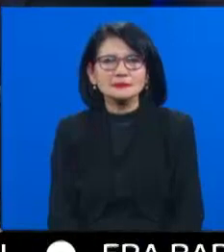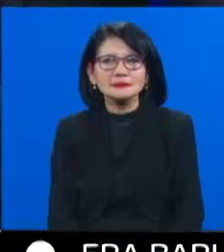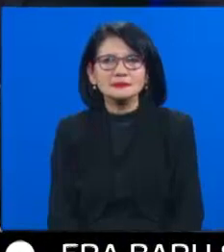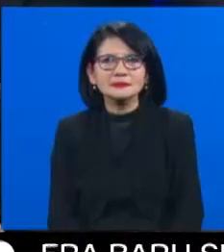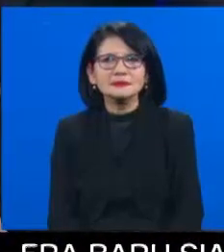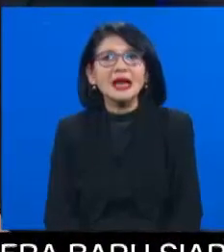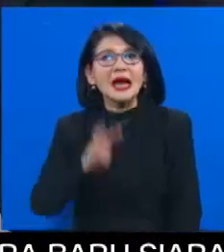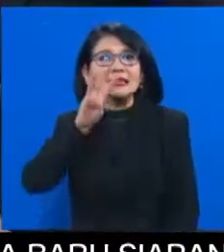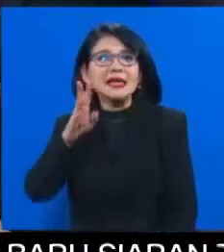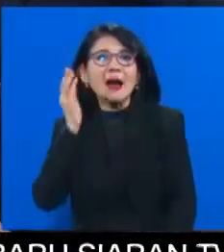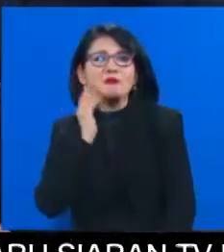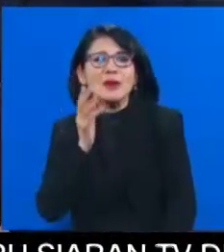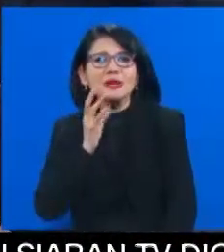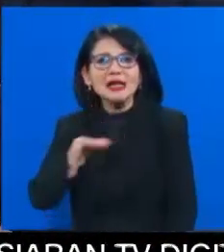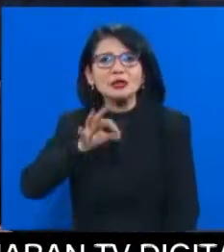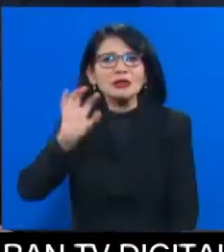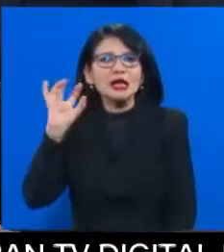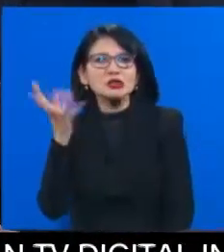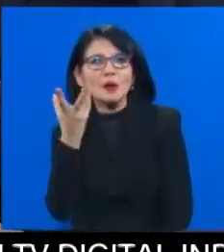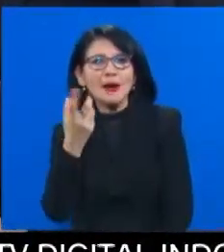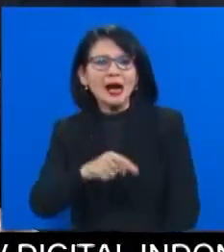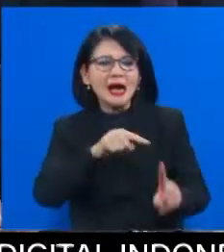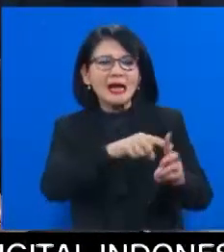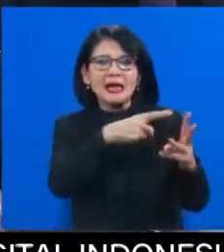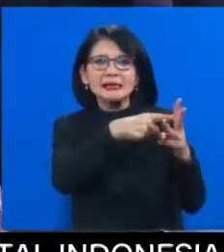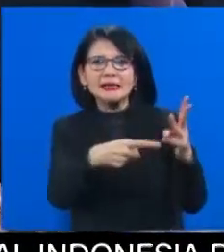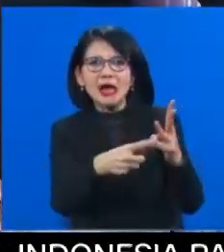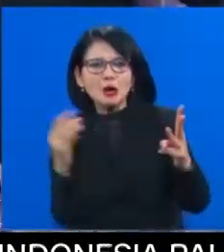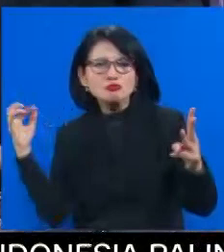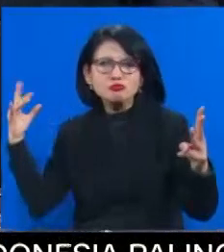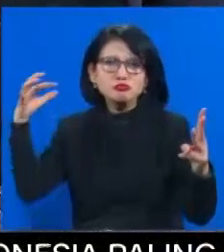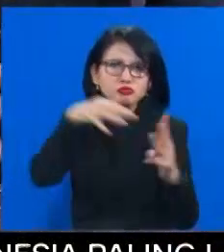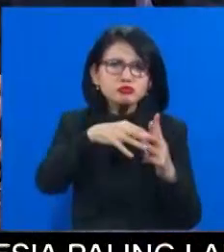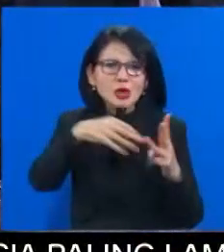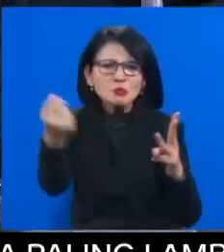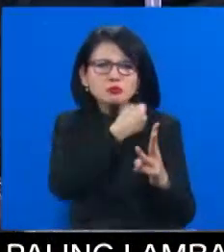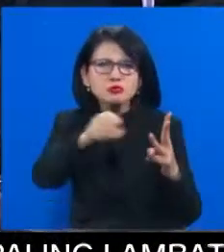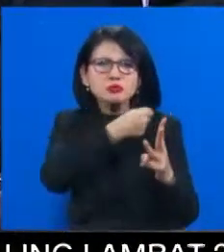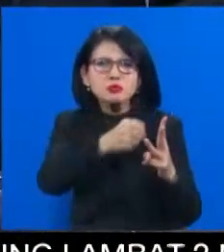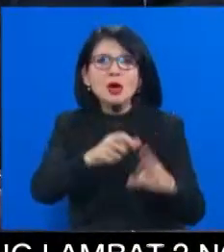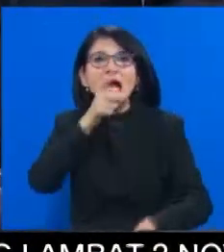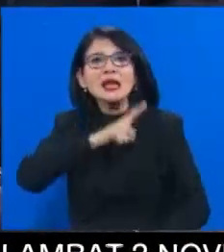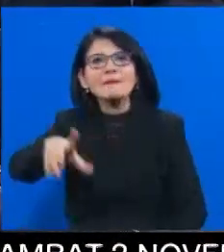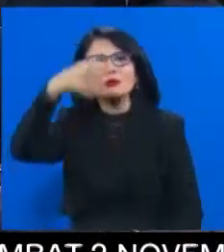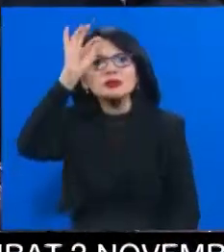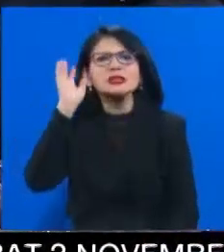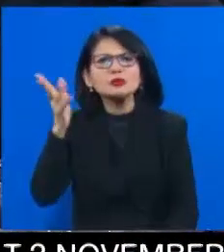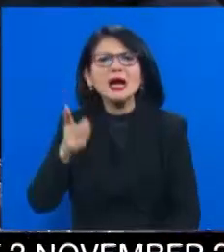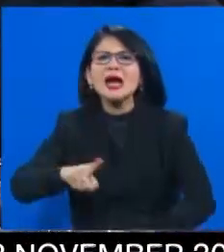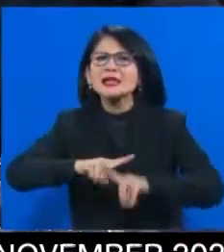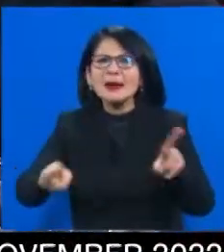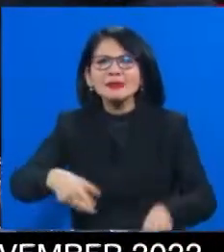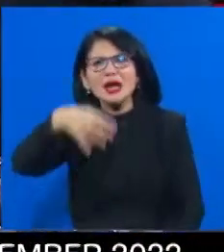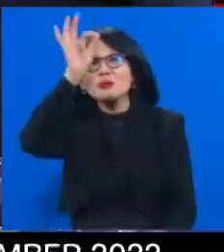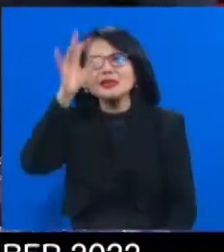Tiga remaja di Jombang, Jawa Timur menjadi korban pengeroyokan yang dilakukan oleh geng motor. Meski sudah melapor ke polisi, hingga kini belum ada tindak